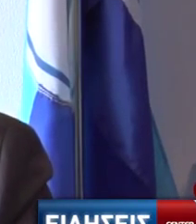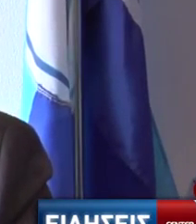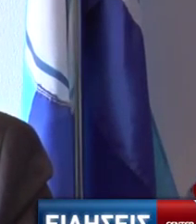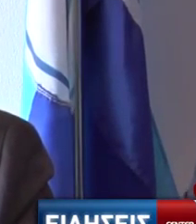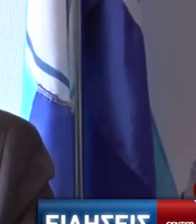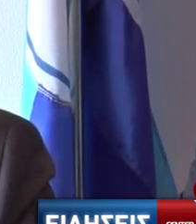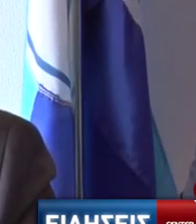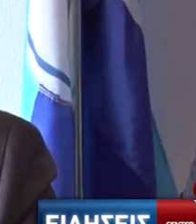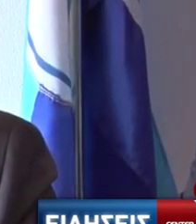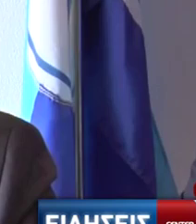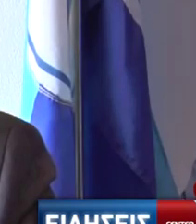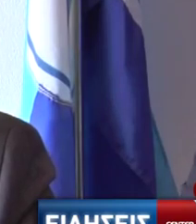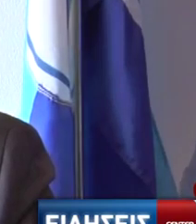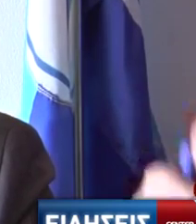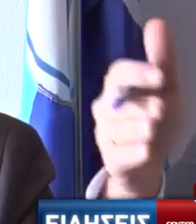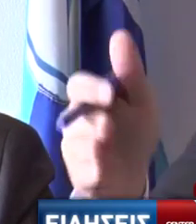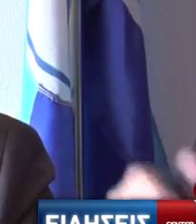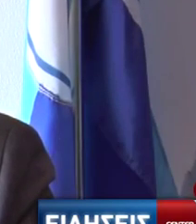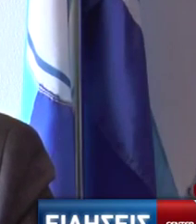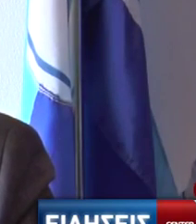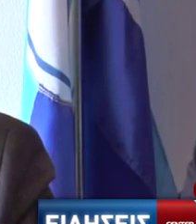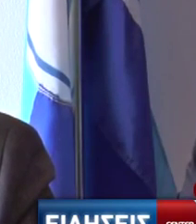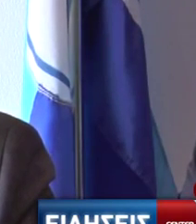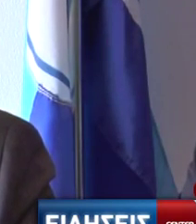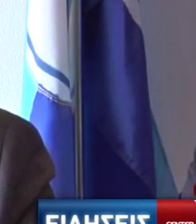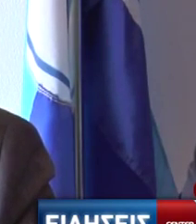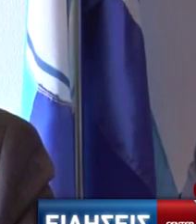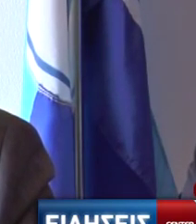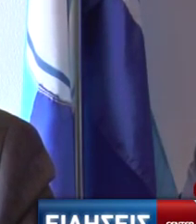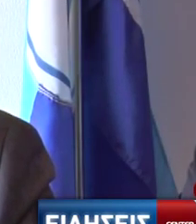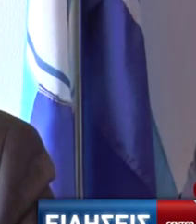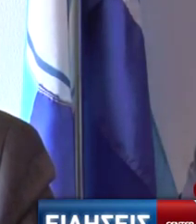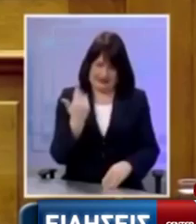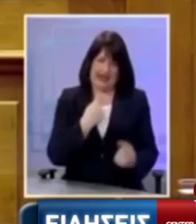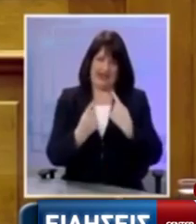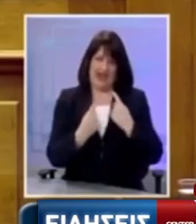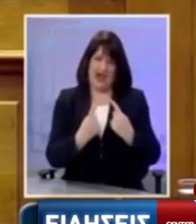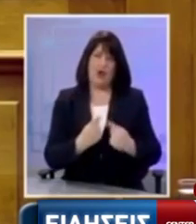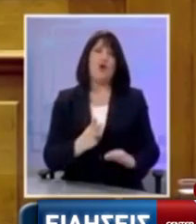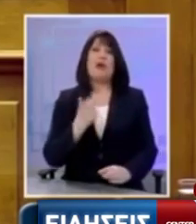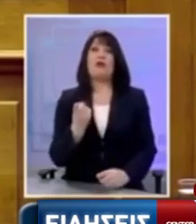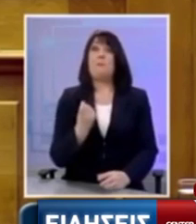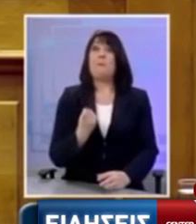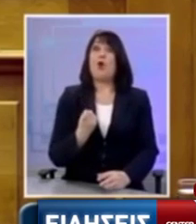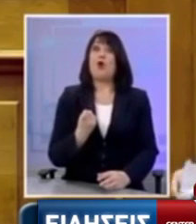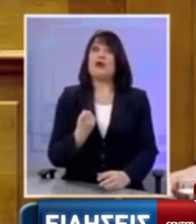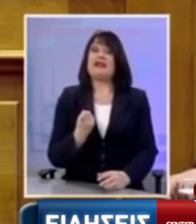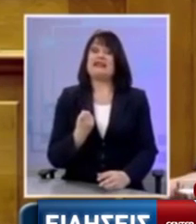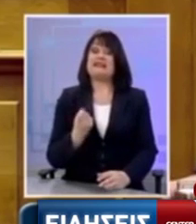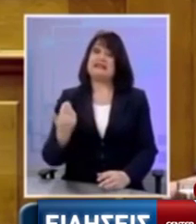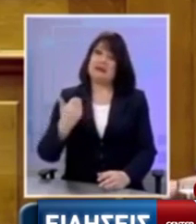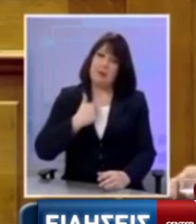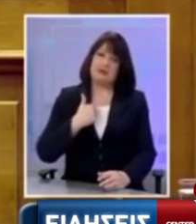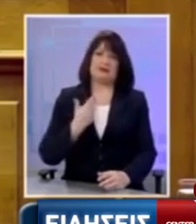ό,τι λένε οι πληροφορίες θα διευρυνθεί και μετά το 2018. Η Νέα Δημοκρατία και ο πρόεδρος, ο